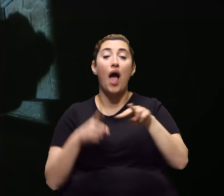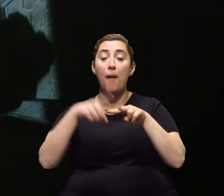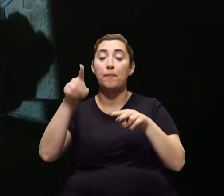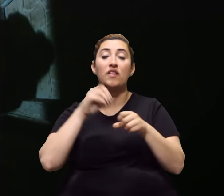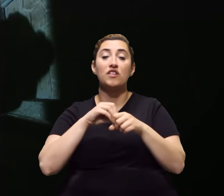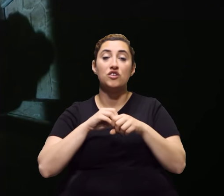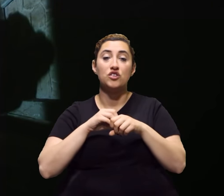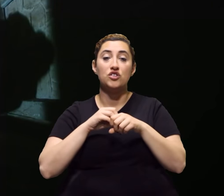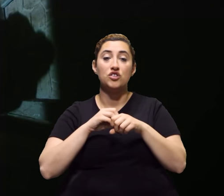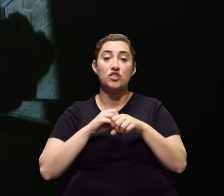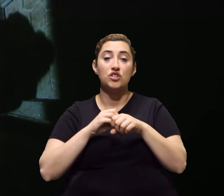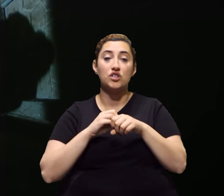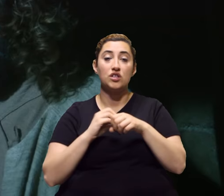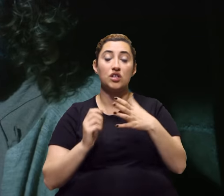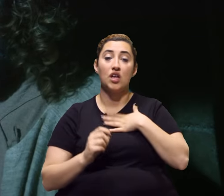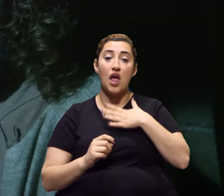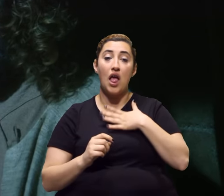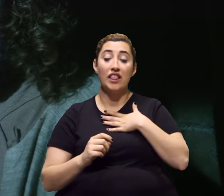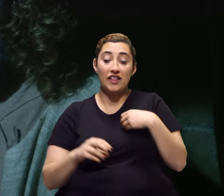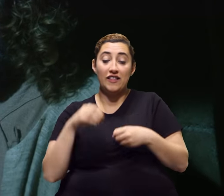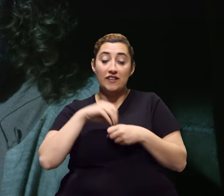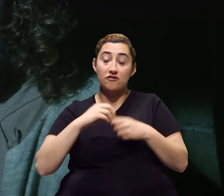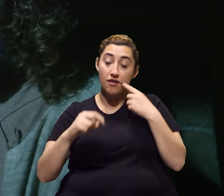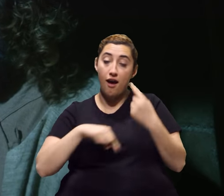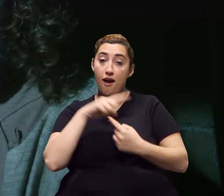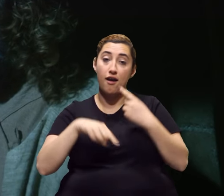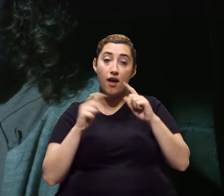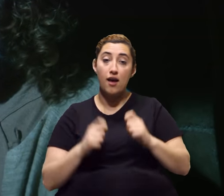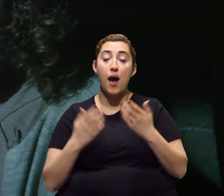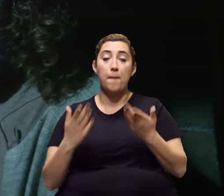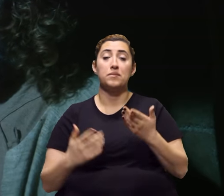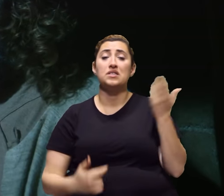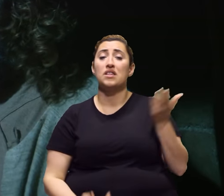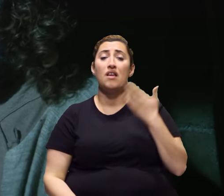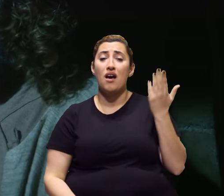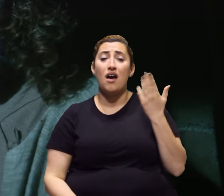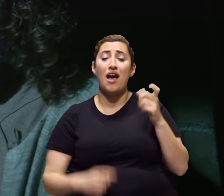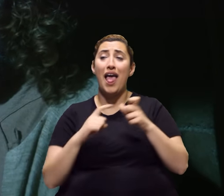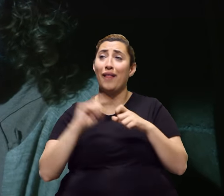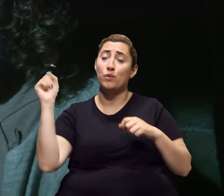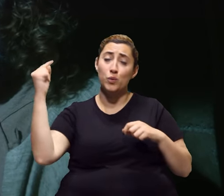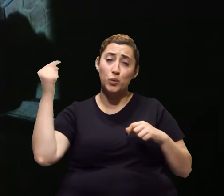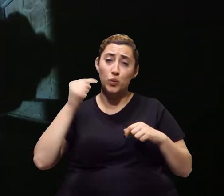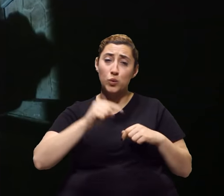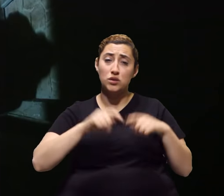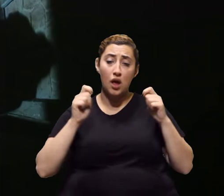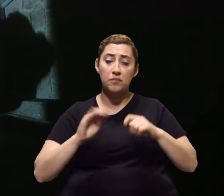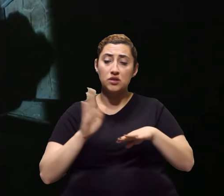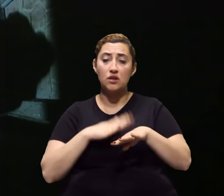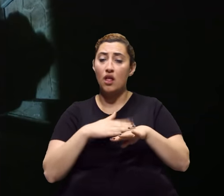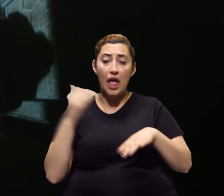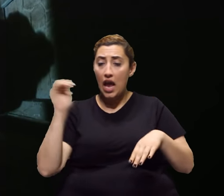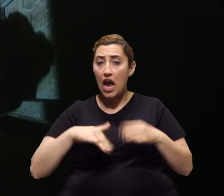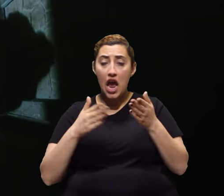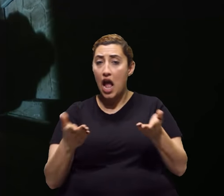Ahmet'e. Kendin ara bakalım kendinde. Ta Endülüs'ten bura ne